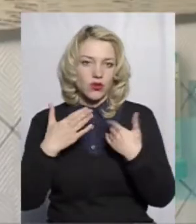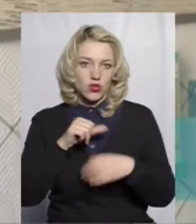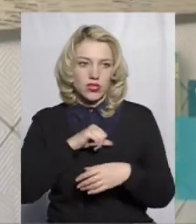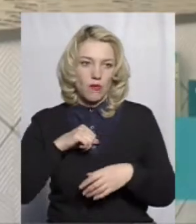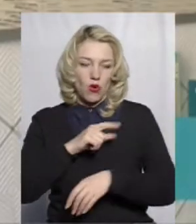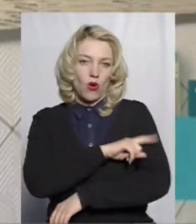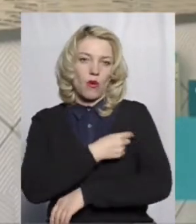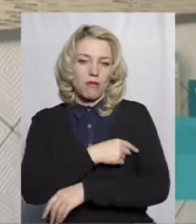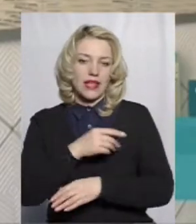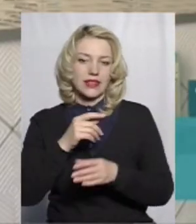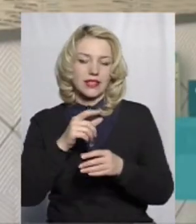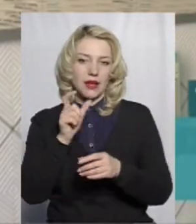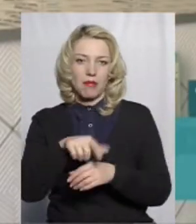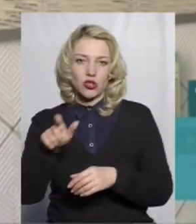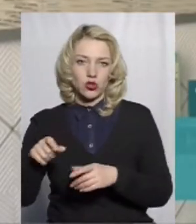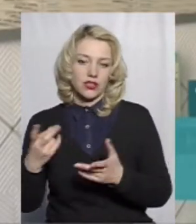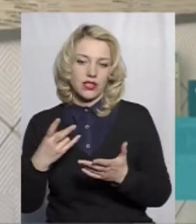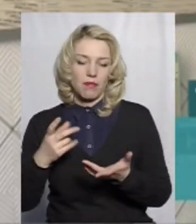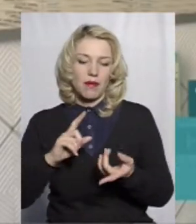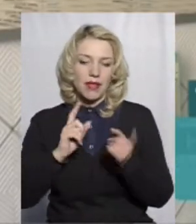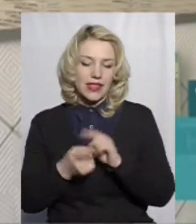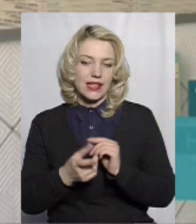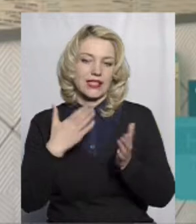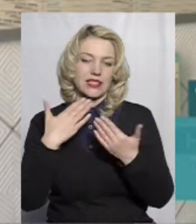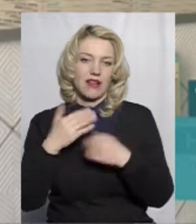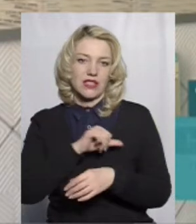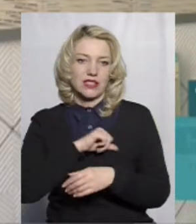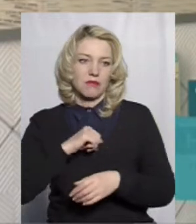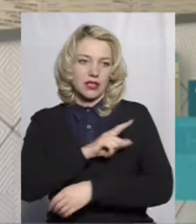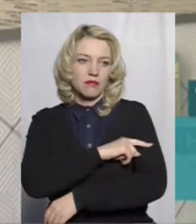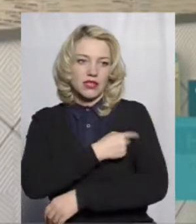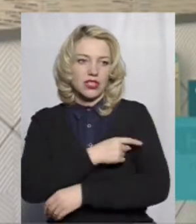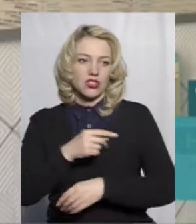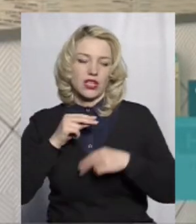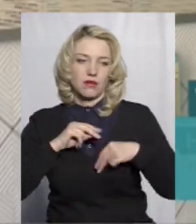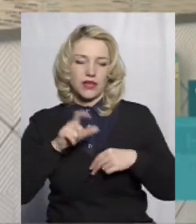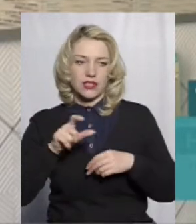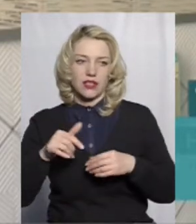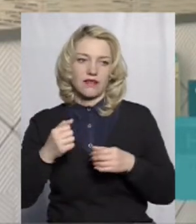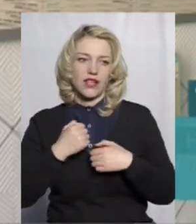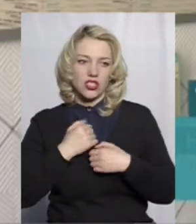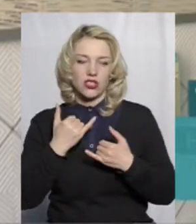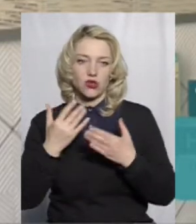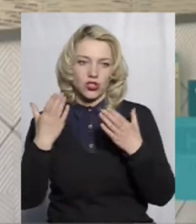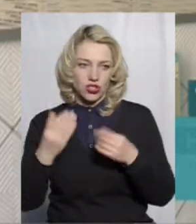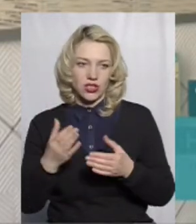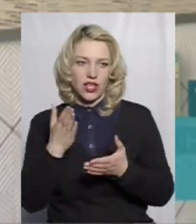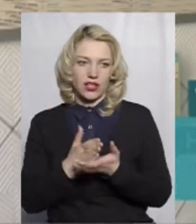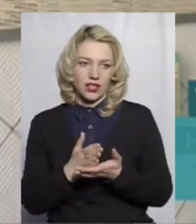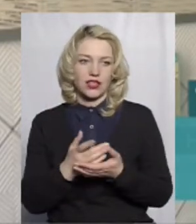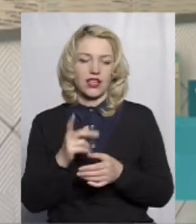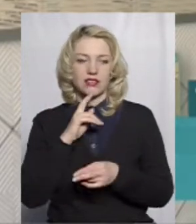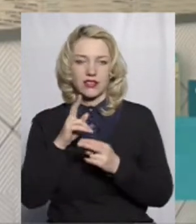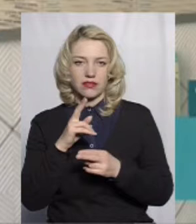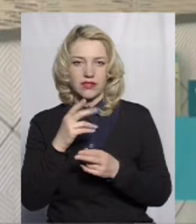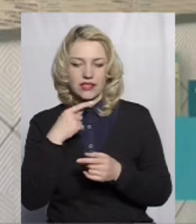Треба міняти ставлення самих медичних працівників, на жаль, на сьогоднішній день. Є,